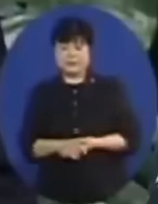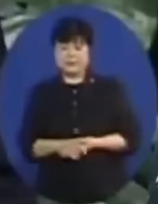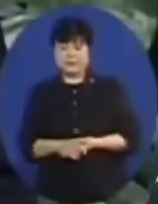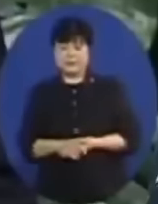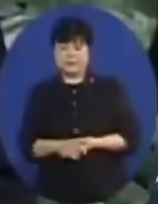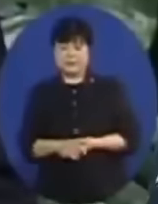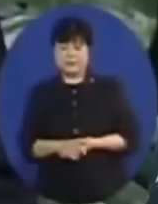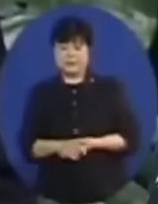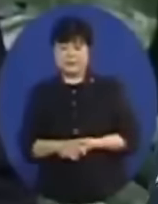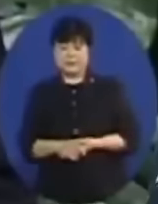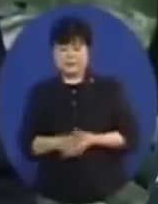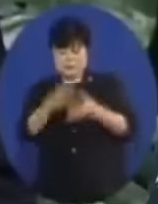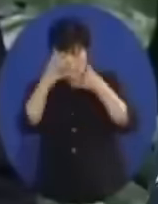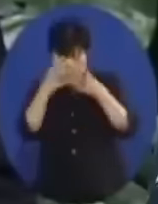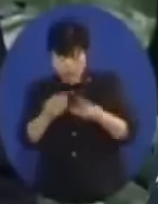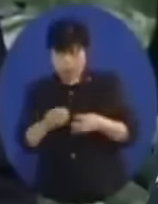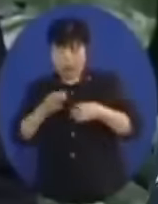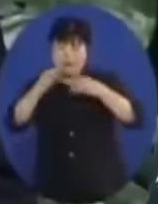정한 것이 없습니다.